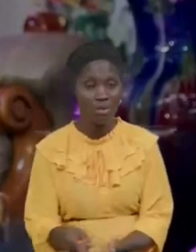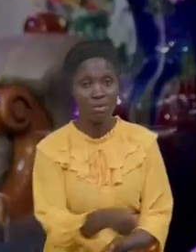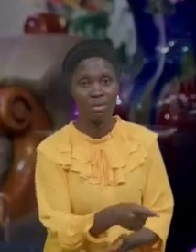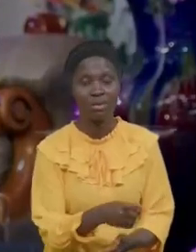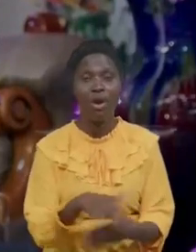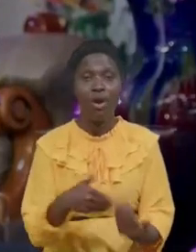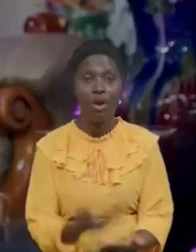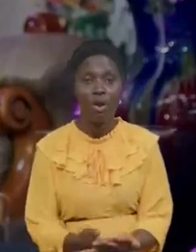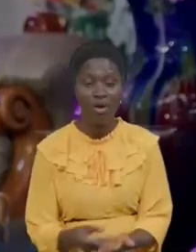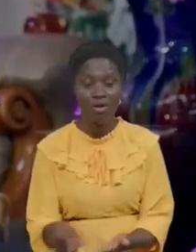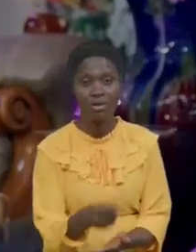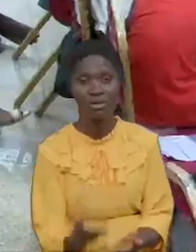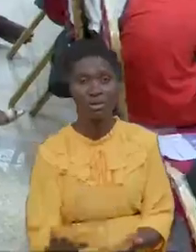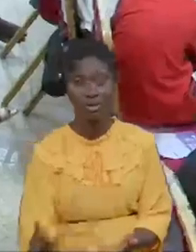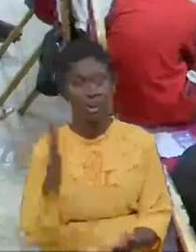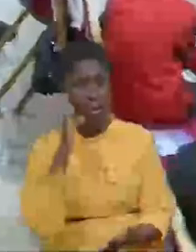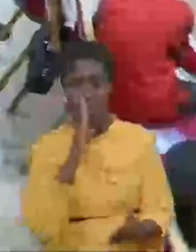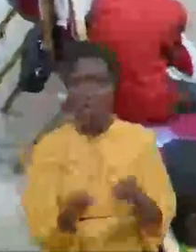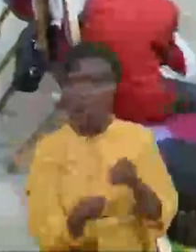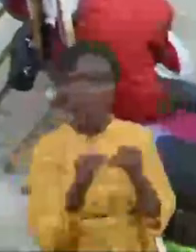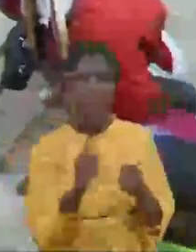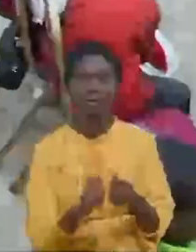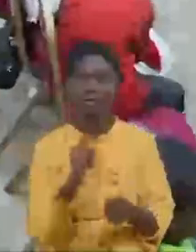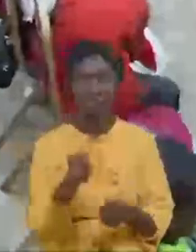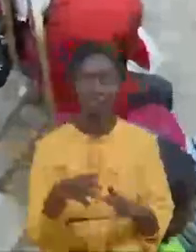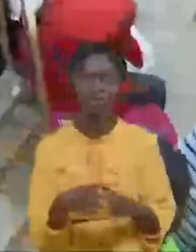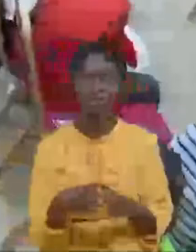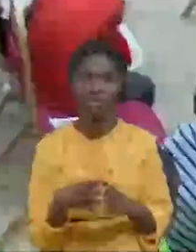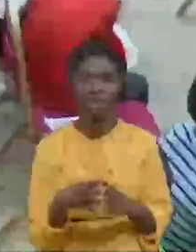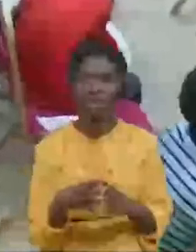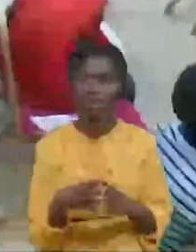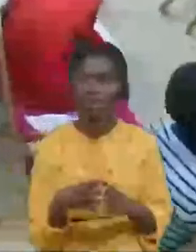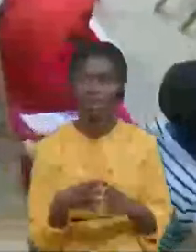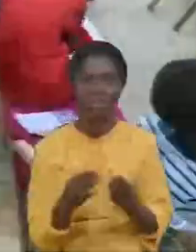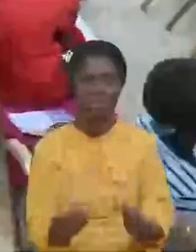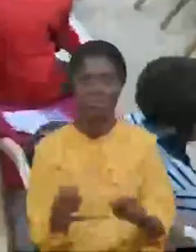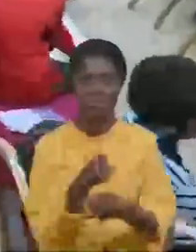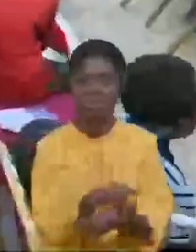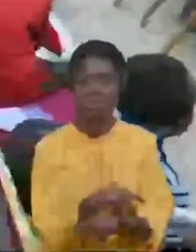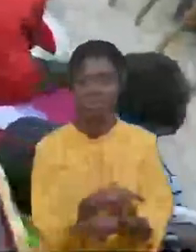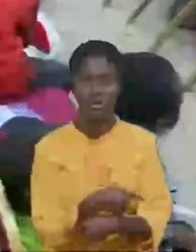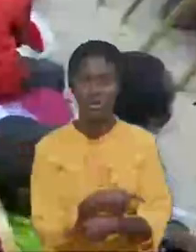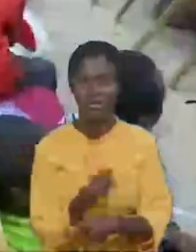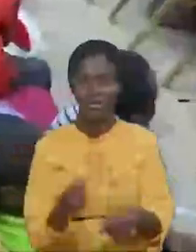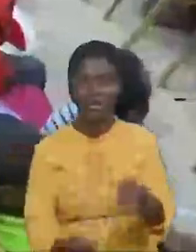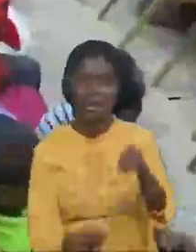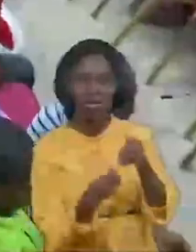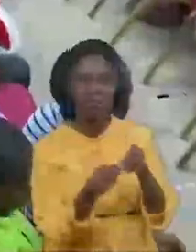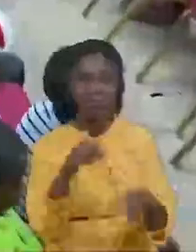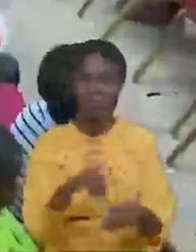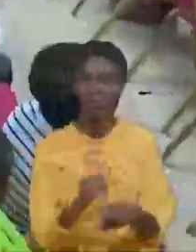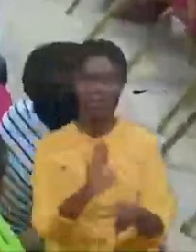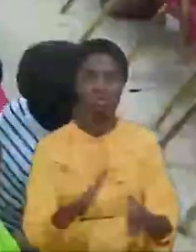toutes ces choses vous seront données par-dessus ce jour. Il y a l'addition dans votre